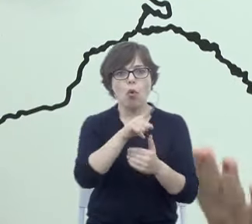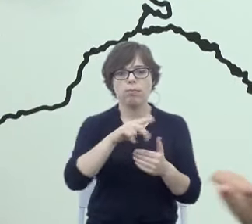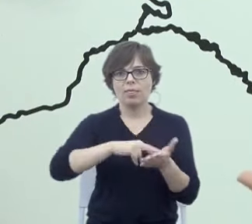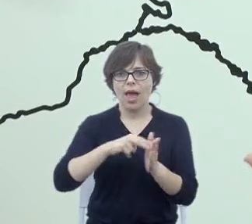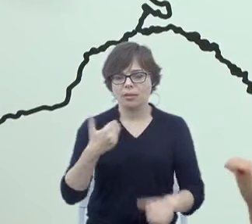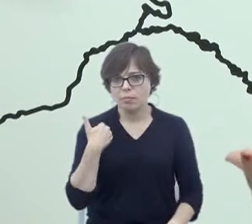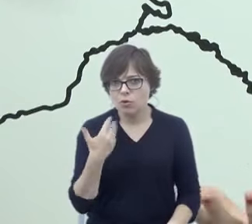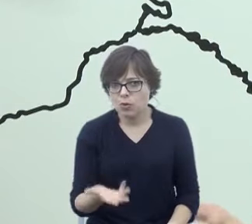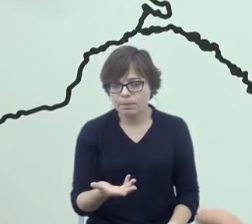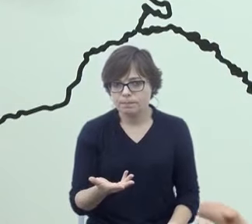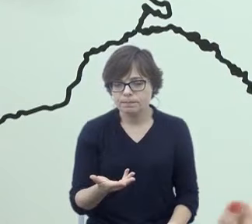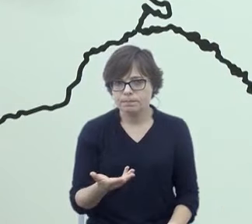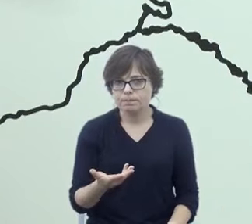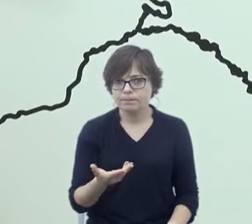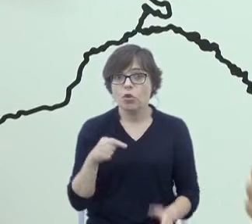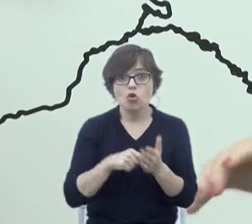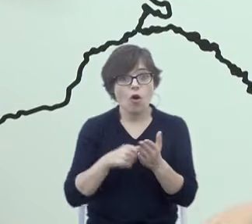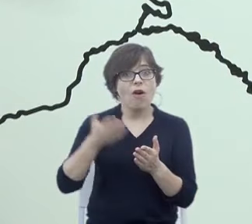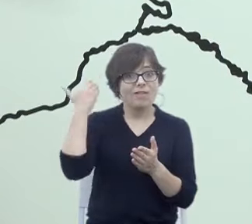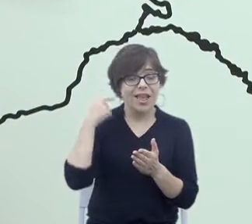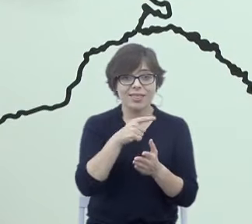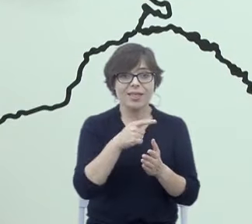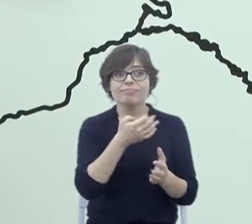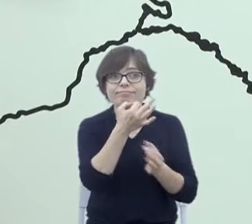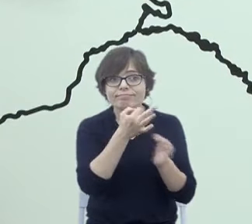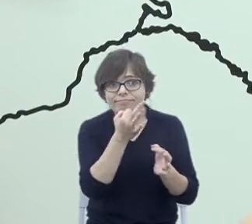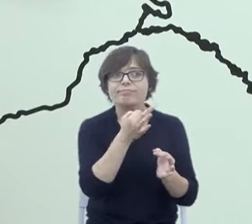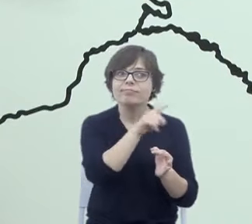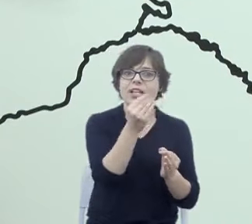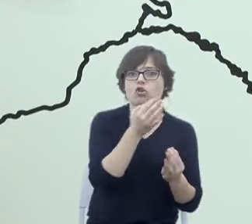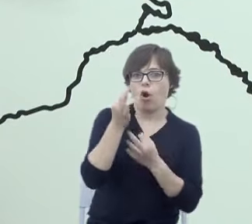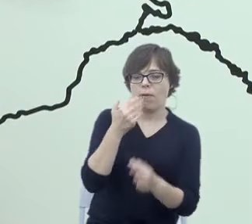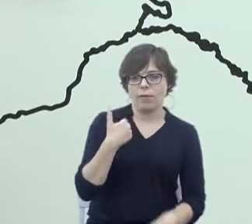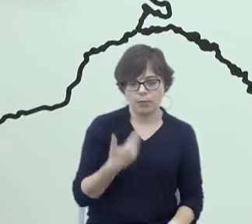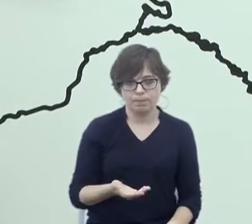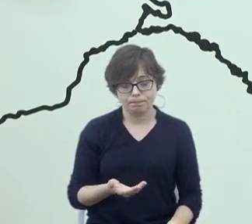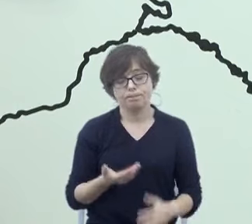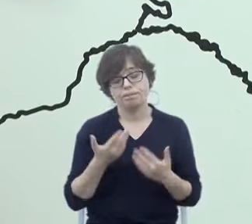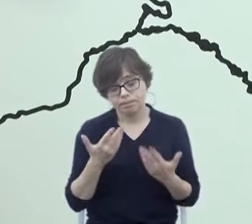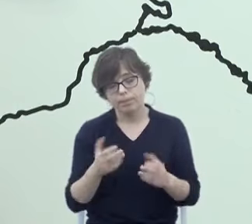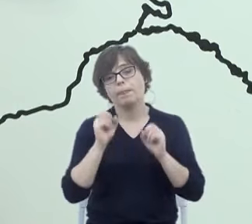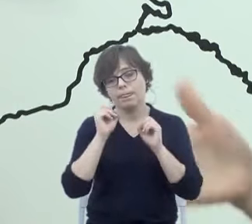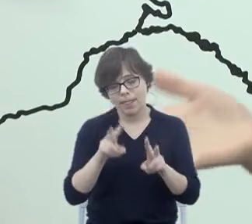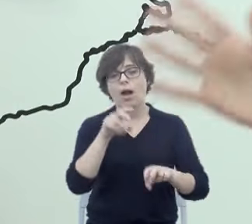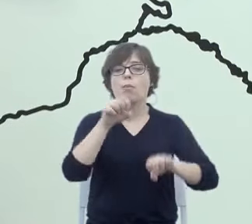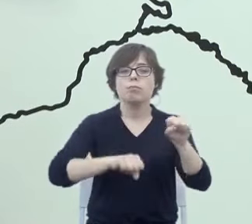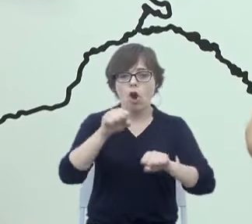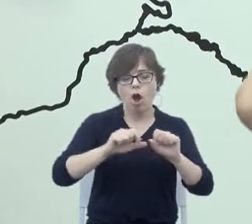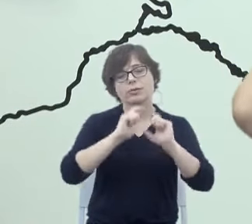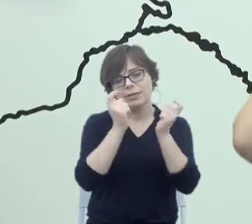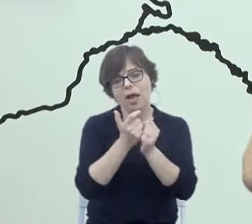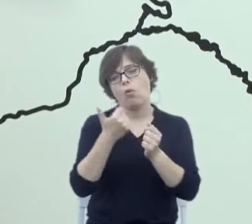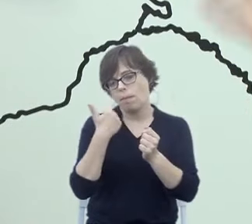wtedy jak gdyby uzyskać. To, co wiemy, to jest też to, że jest ten proces. Tak, to było bardzo upolityczniane miejsce. Wiemy też, że